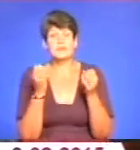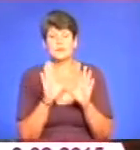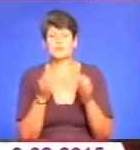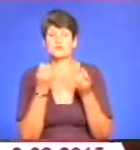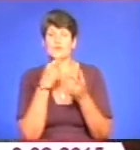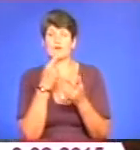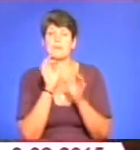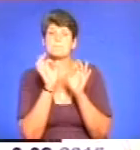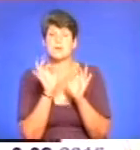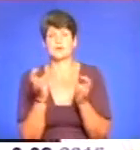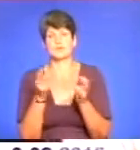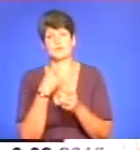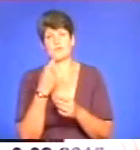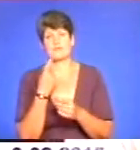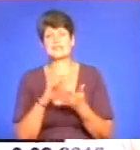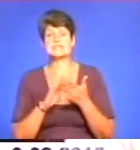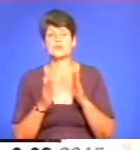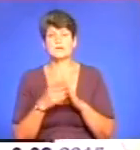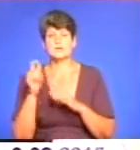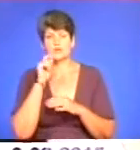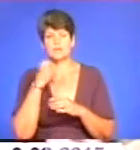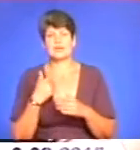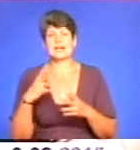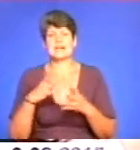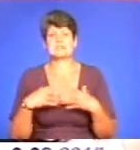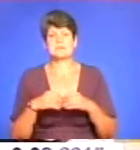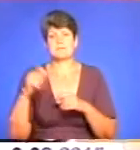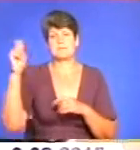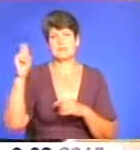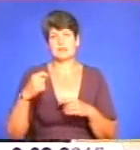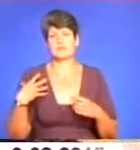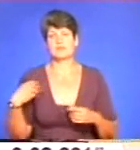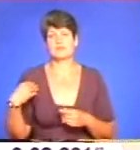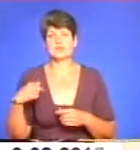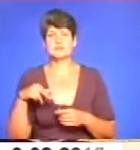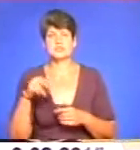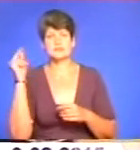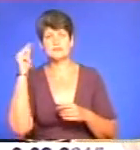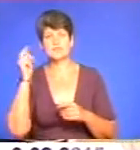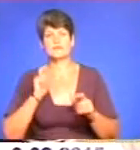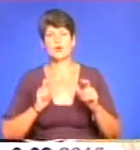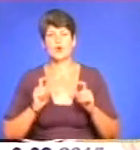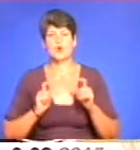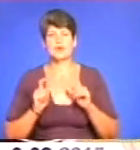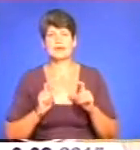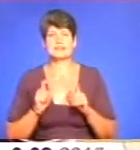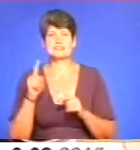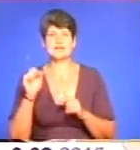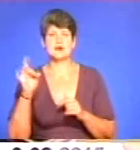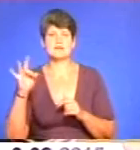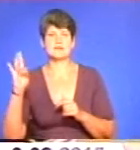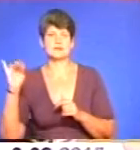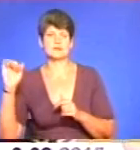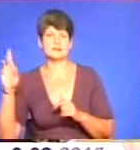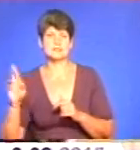правильно треба говорити. Через ситуацію в країні моя сім'я переїхала до Львова, і я пішла навчатися в колегіум знамення в Зарваницю.